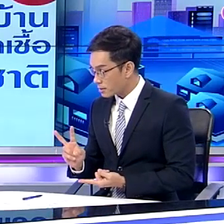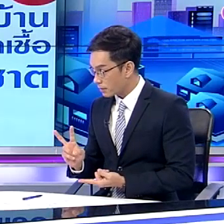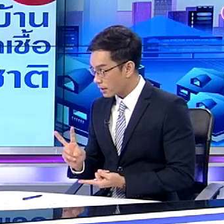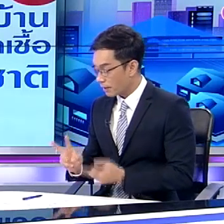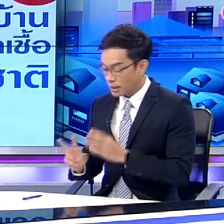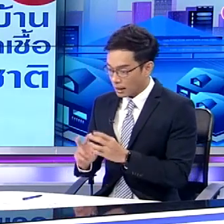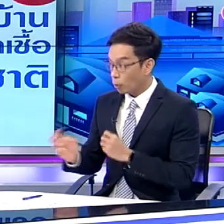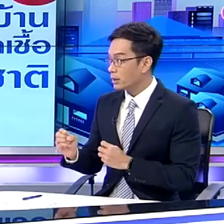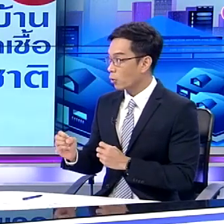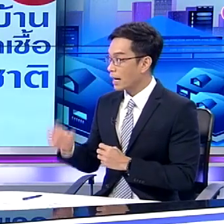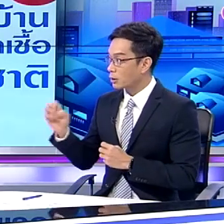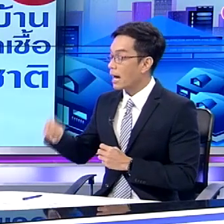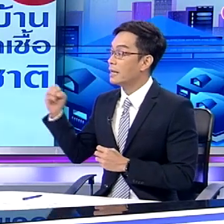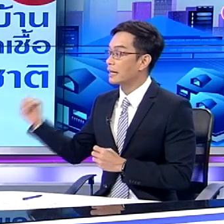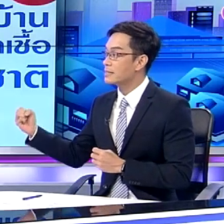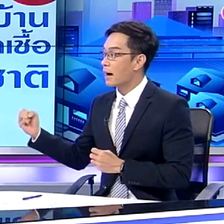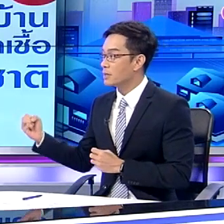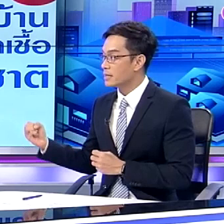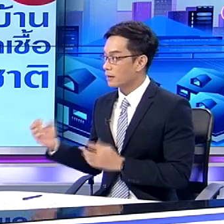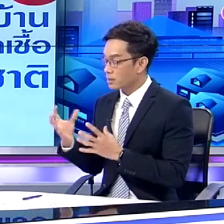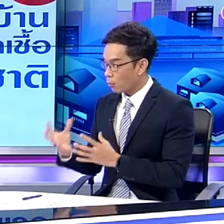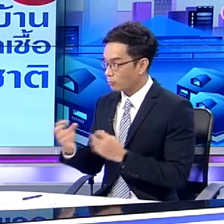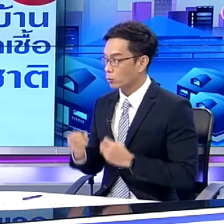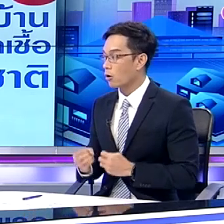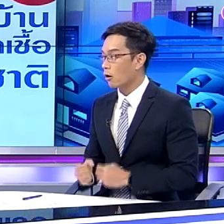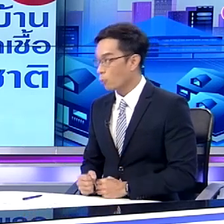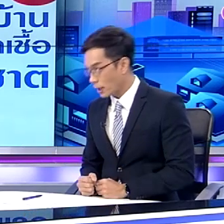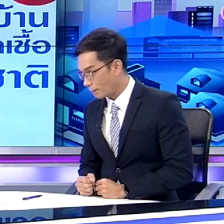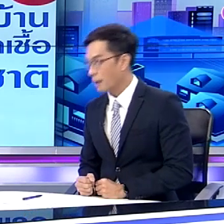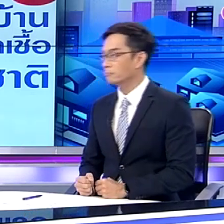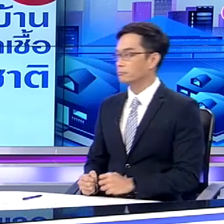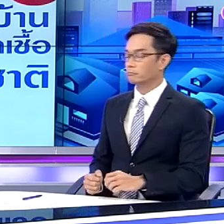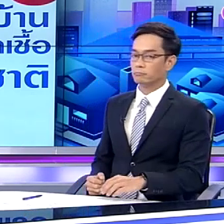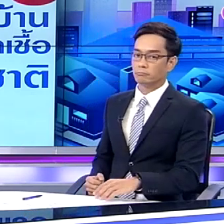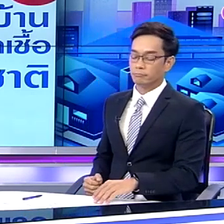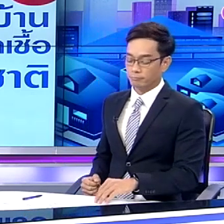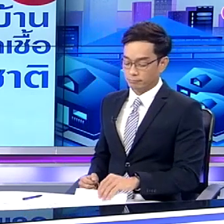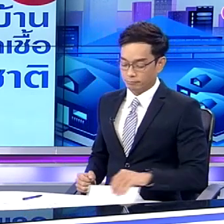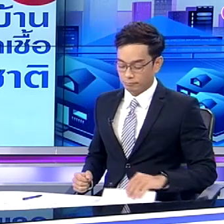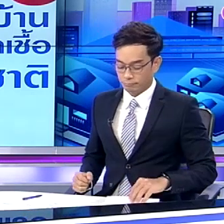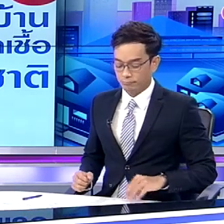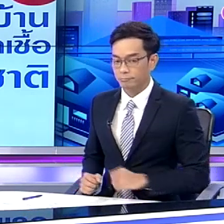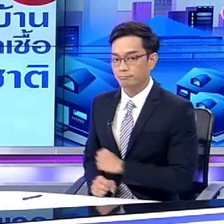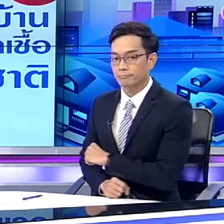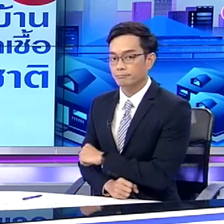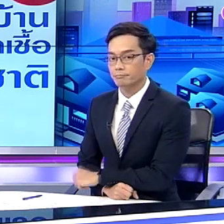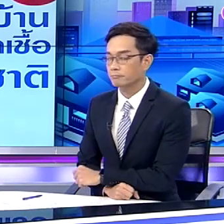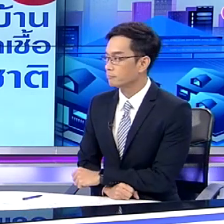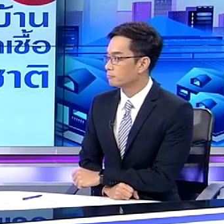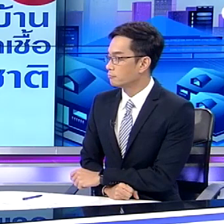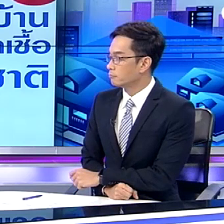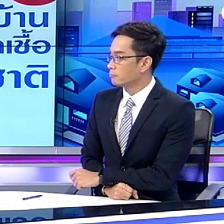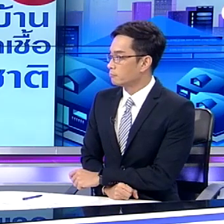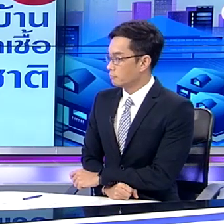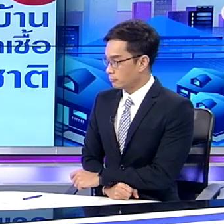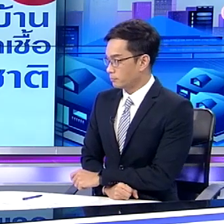เช็คเสมอนะครับถ้าผลไม่ตรงกันต้องหาแหล่งที่3ยืนยันเพื่อความถูกต้องของผลแลบครับ อย่างก่อนหน้านี้ที่มีการตรวจกันตั้งแต่แรกก็คือจากที่